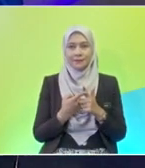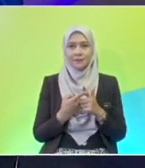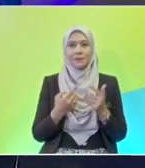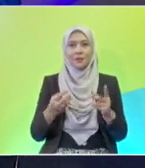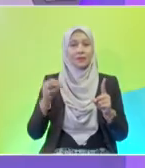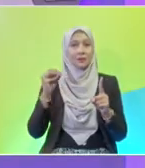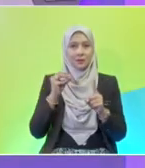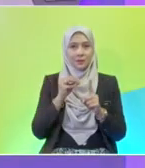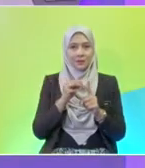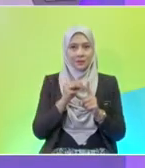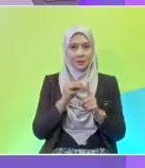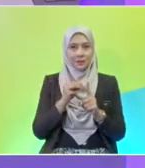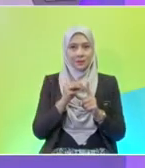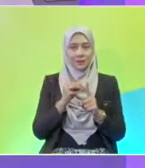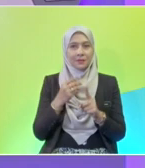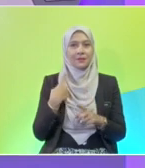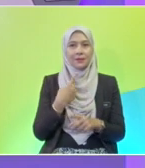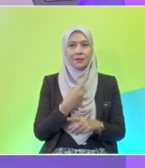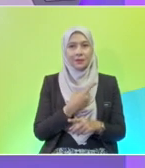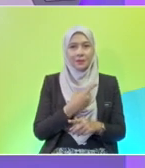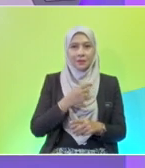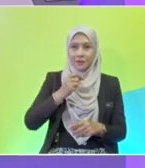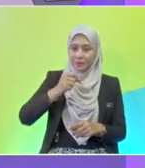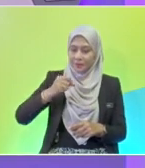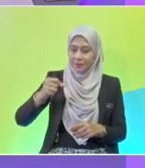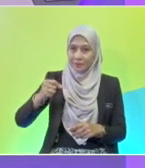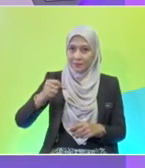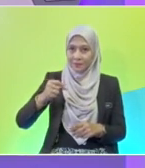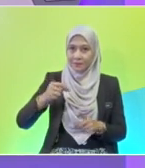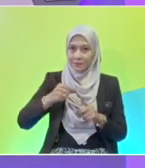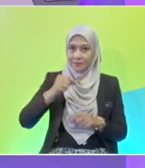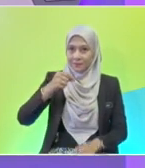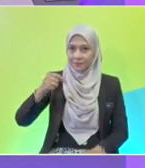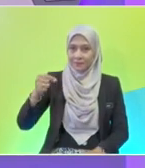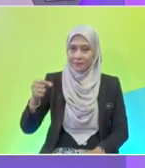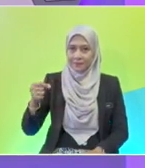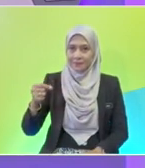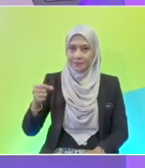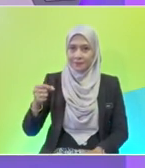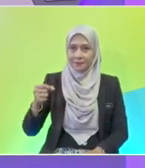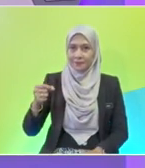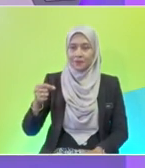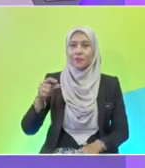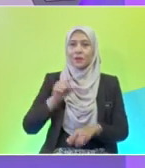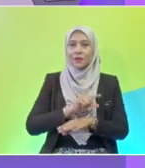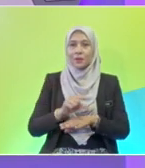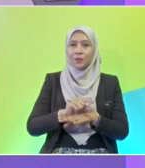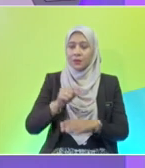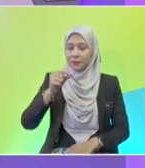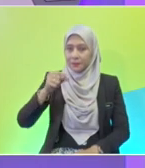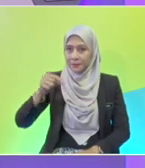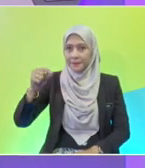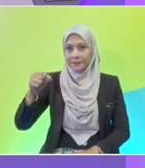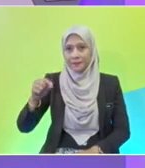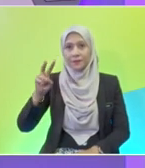sudah pasti kita menggunakan pensil Nah jadi murid-murid jago pasti guna pensiun